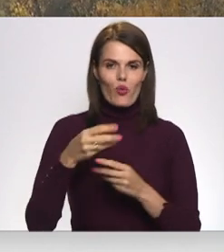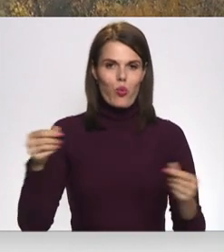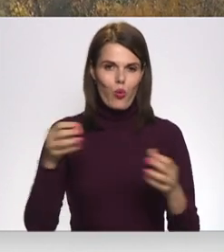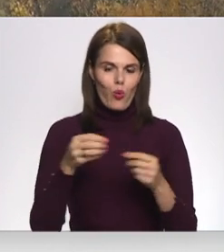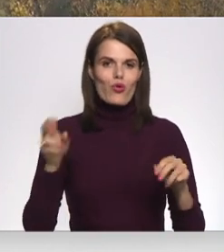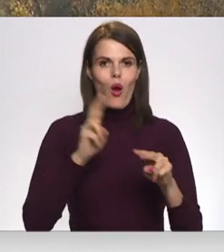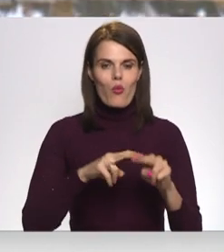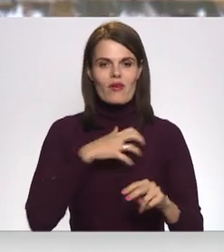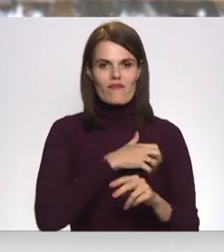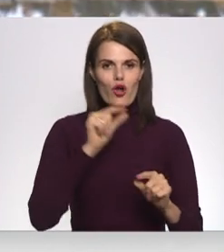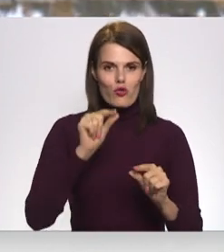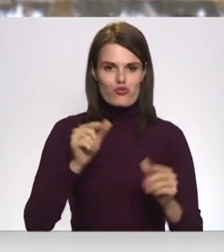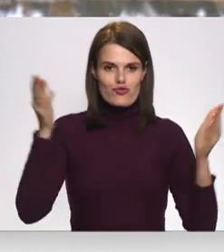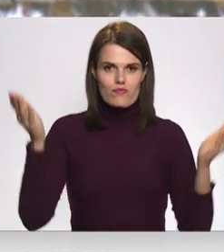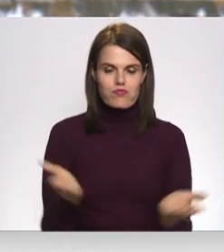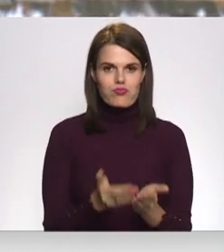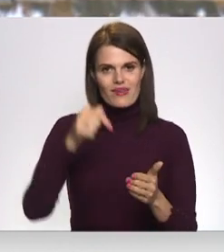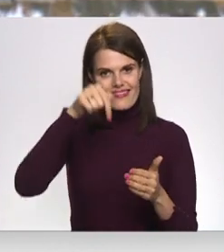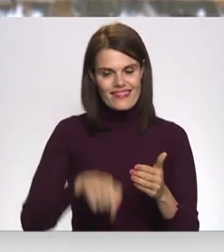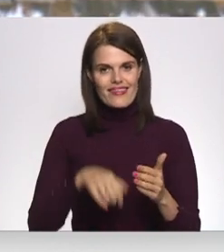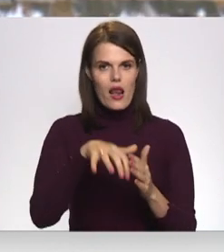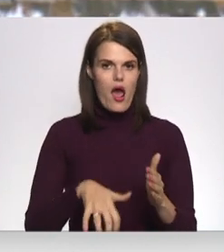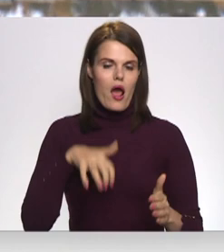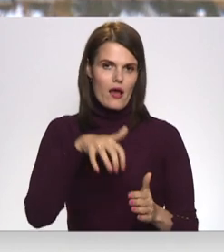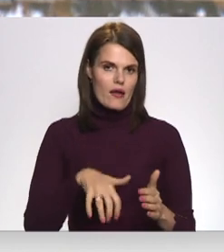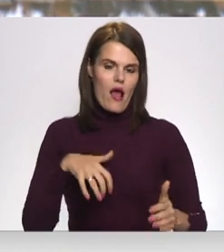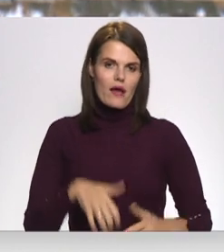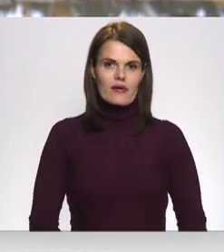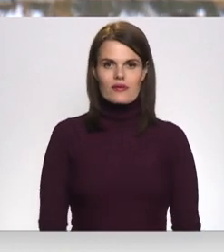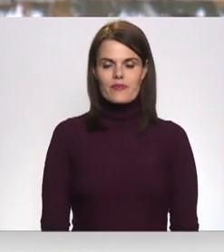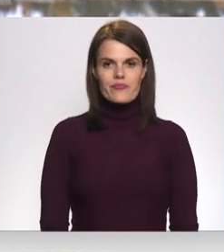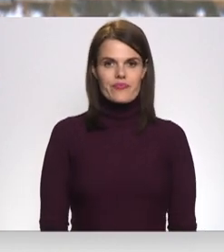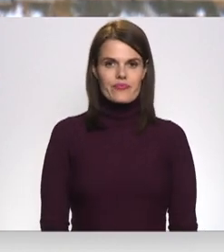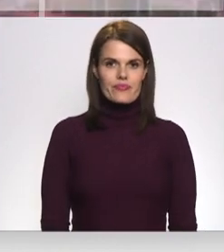ezers jāpadziļina. Sandra Leitāne, Andris Pāns, Vidzemes televīzija.